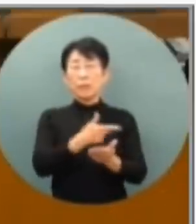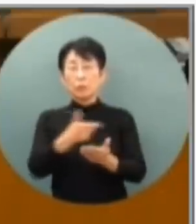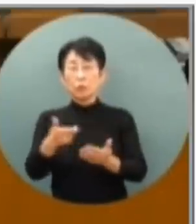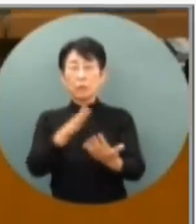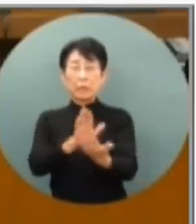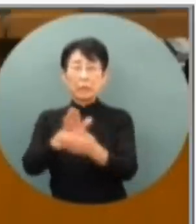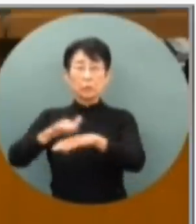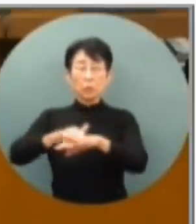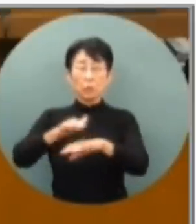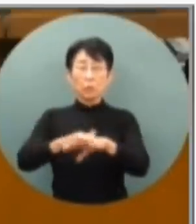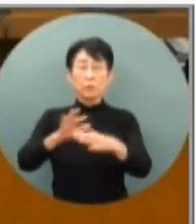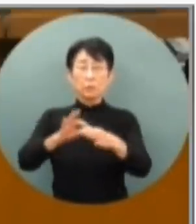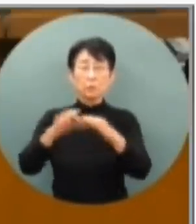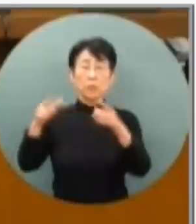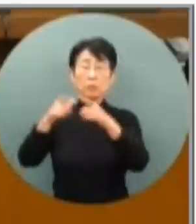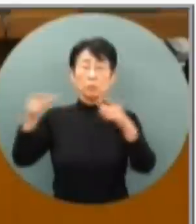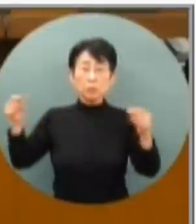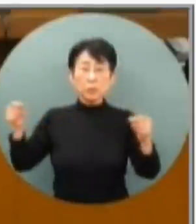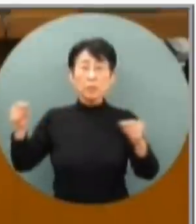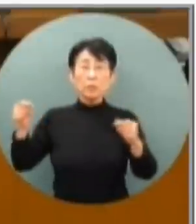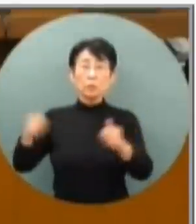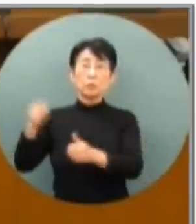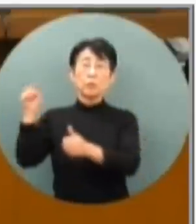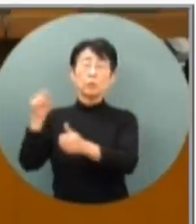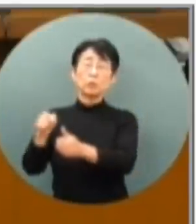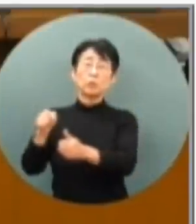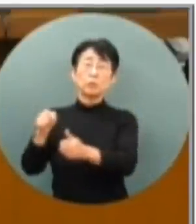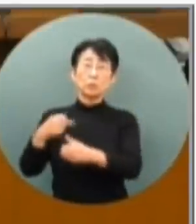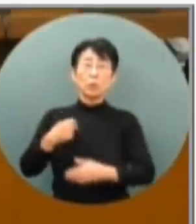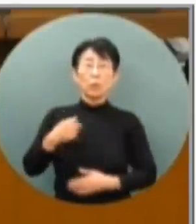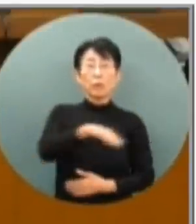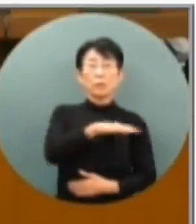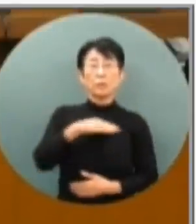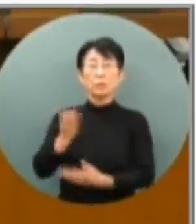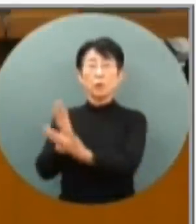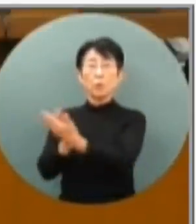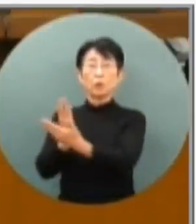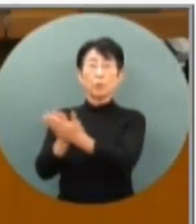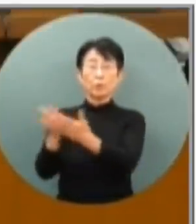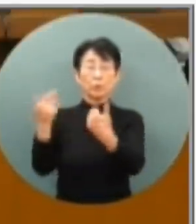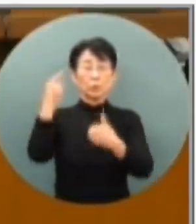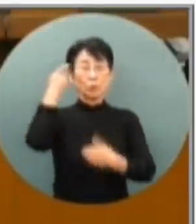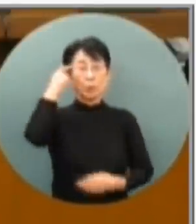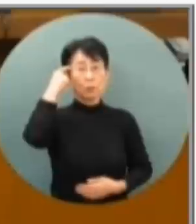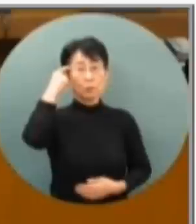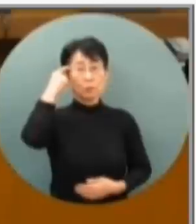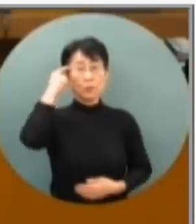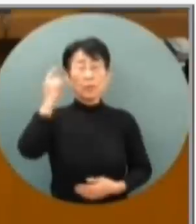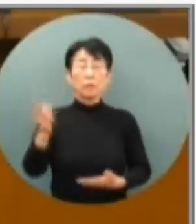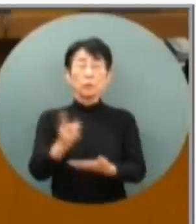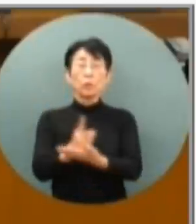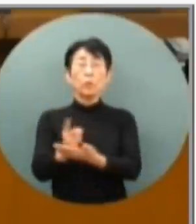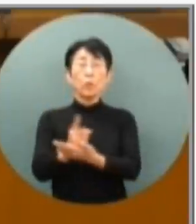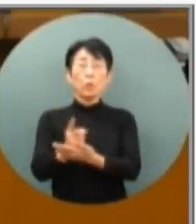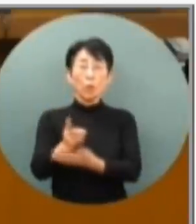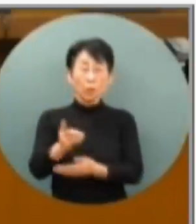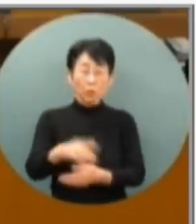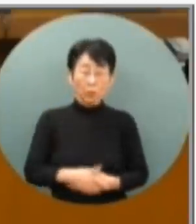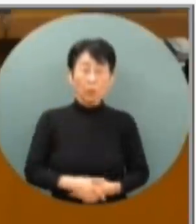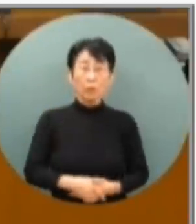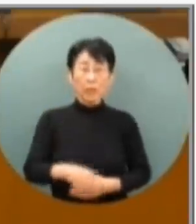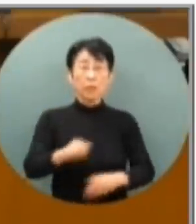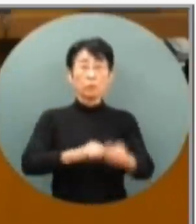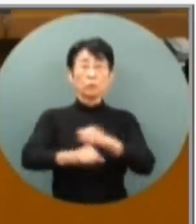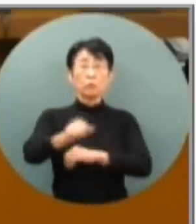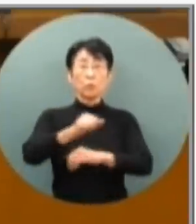について、国としての措置を我々は求めるべきだと思います。まあ、ぜひ、そういう方向でですね、これからも運動展開を